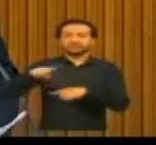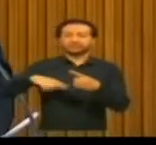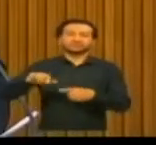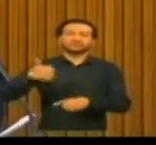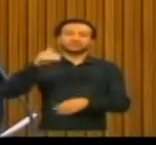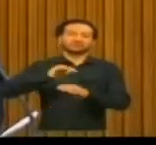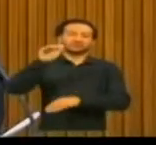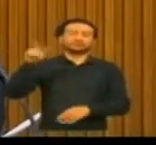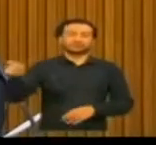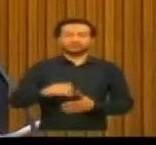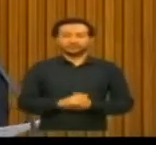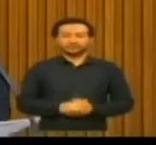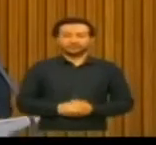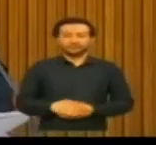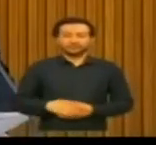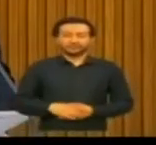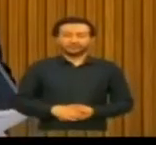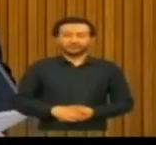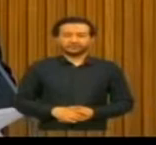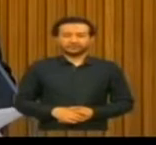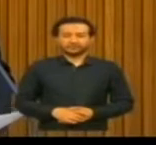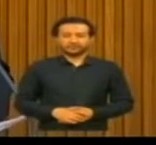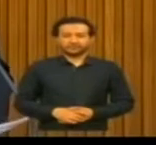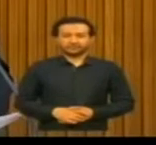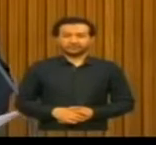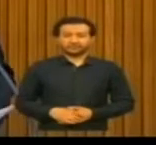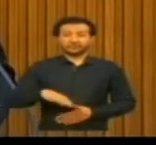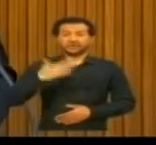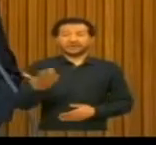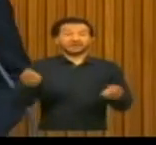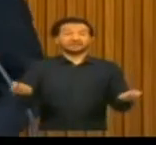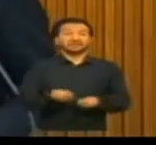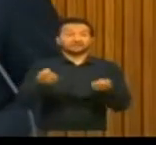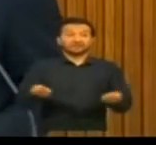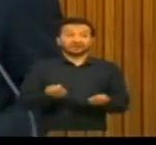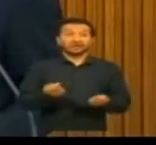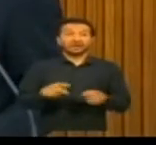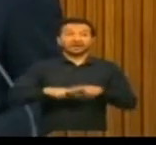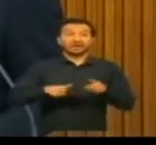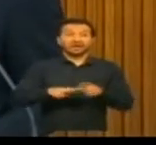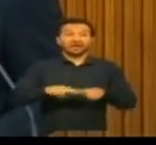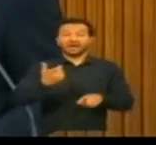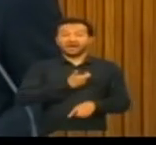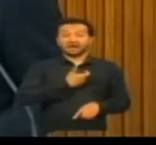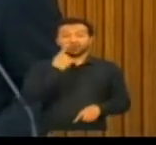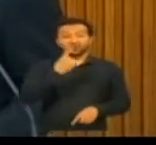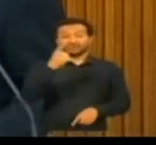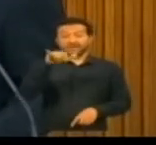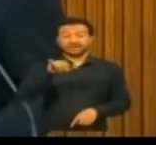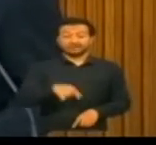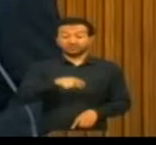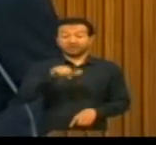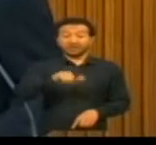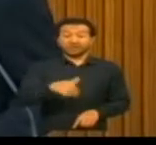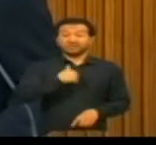eli balda. Değerli arkadaşlarım, eğer çalışmak anayasaya göre bir haksa ve bu hak